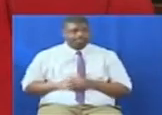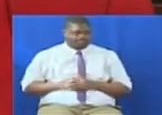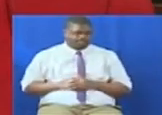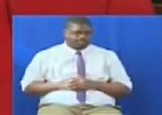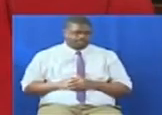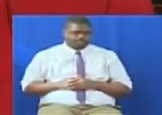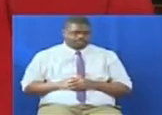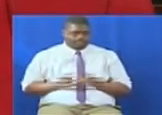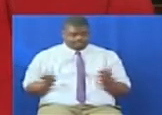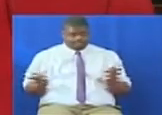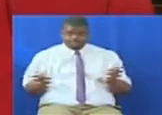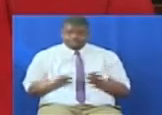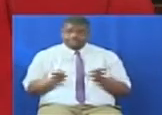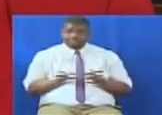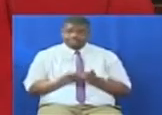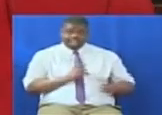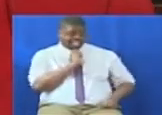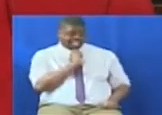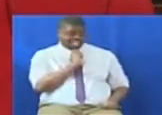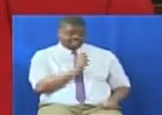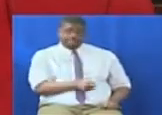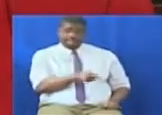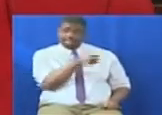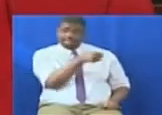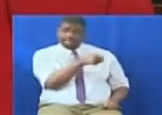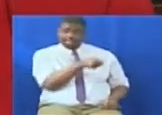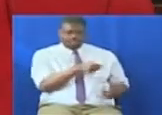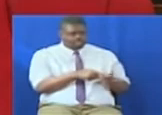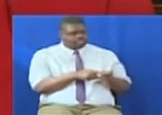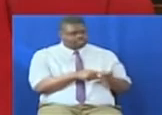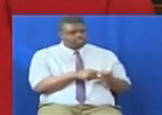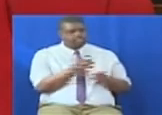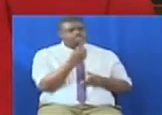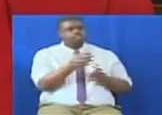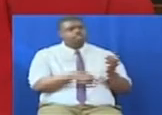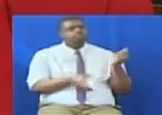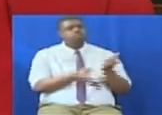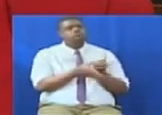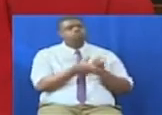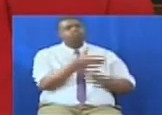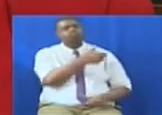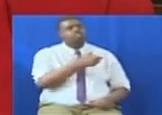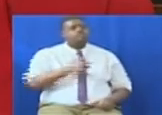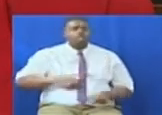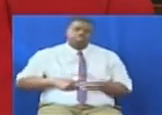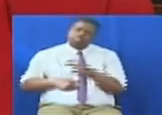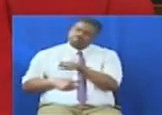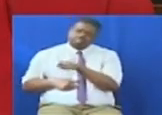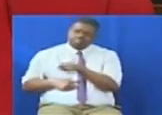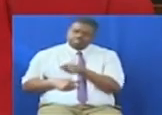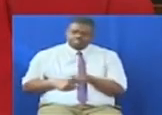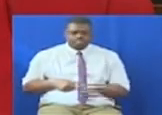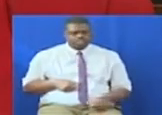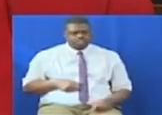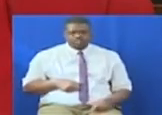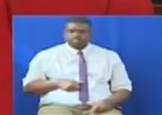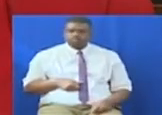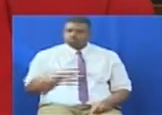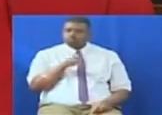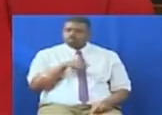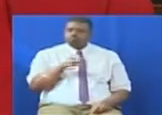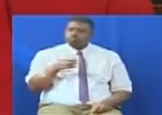Lakini Mheshimiwa Spika, kwa sababu Rais Magufuli ni rais wa Watanzania